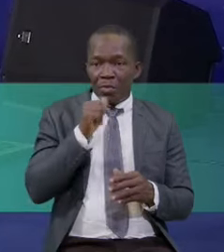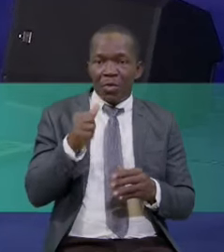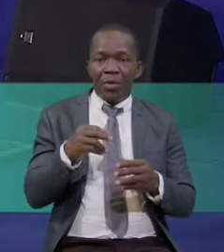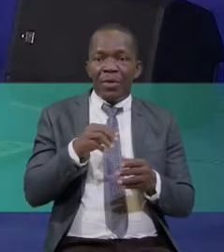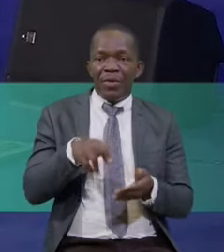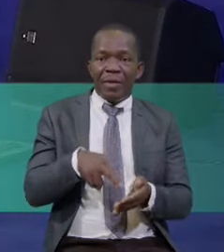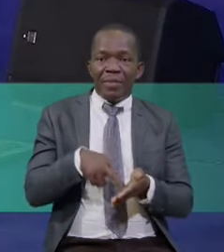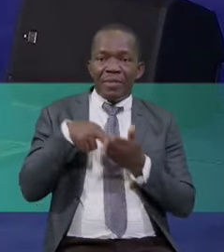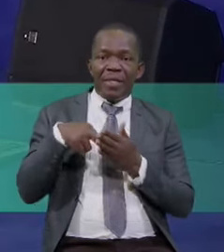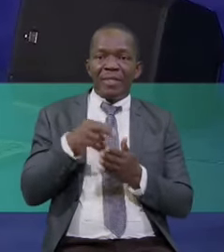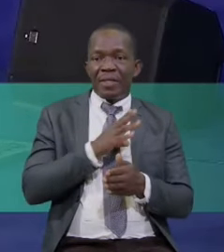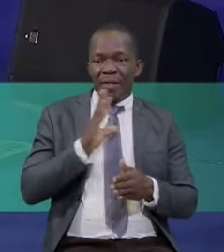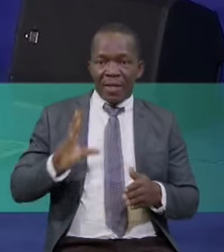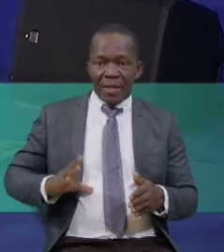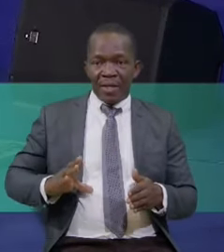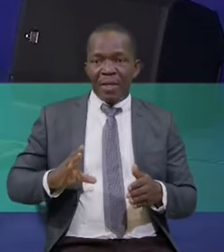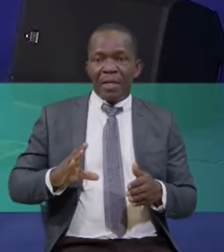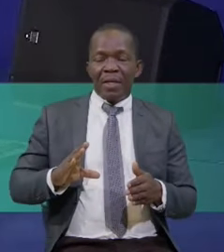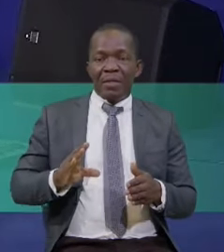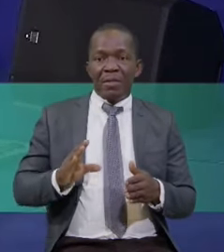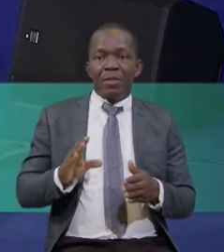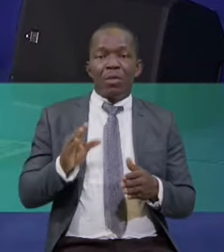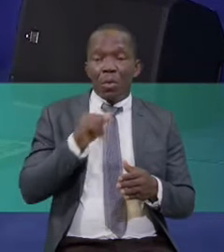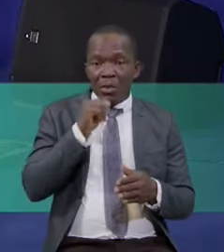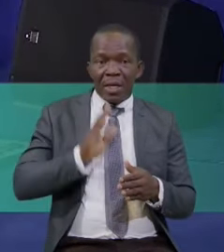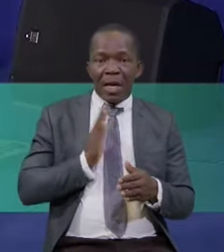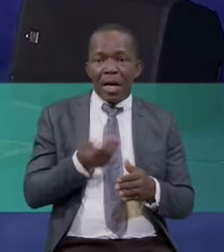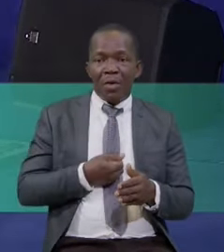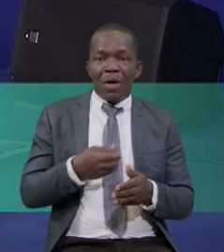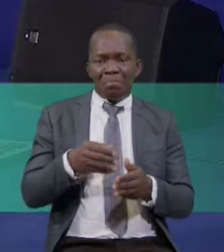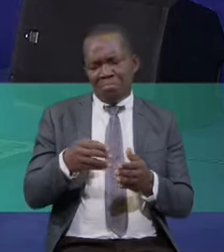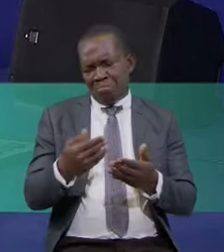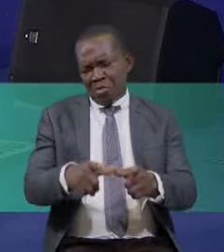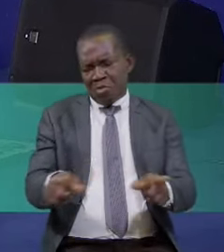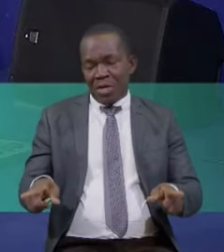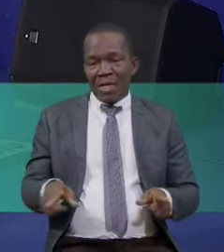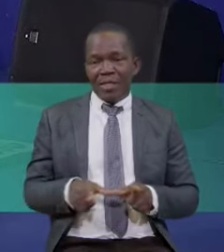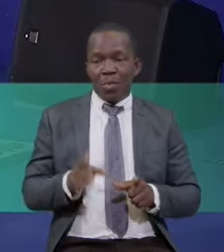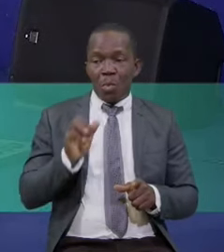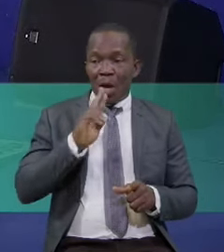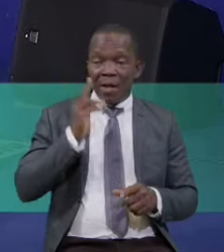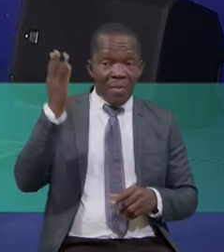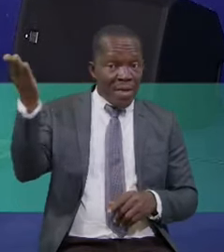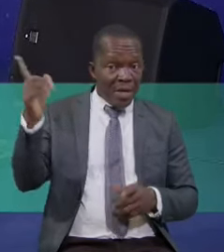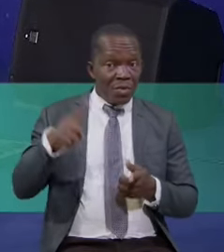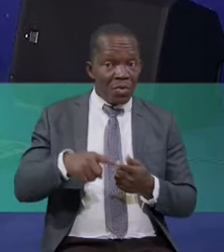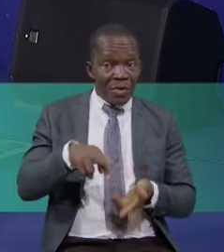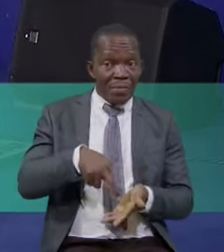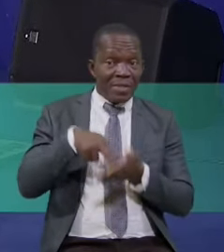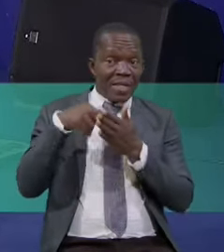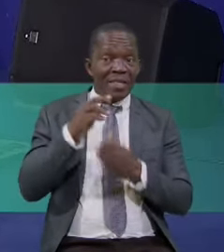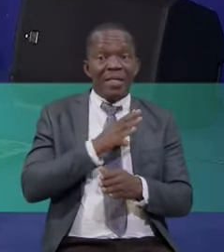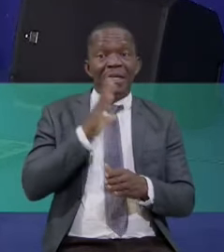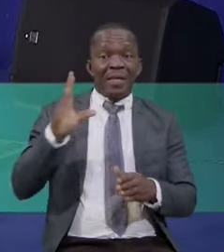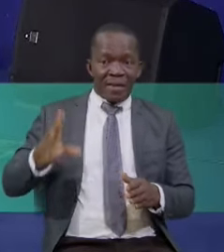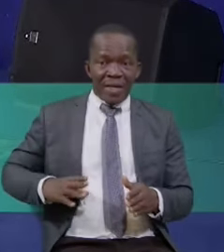pas une dénomination nous sommes là pour représenter le Seigneur c'est lui le Messie c'est lui